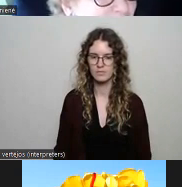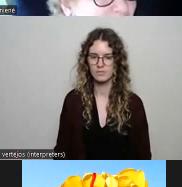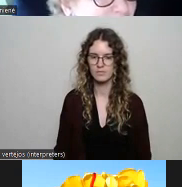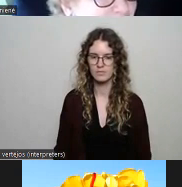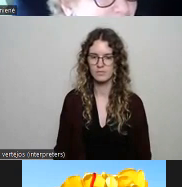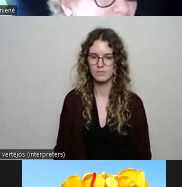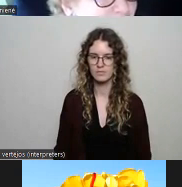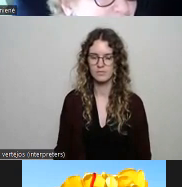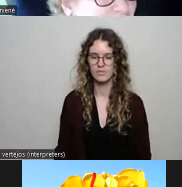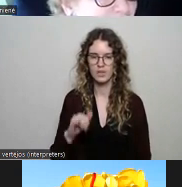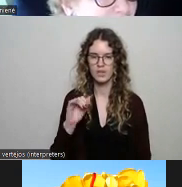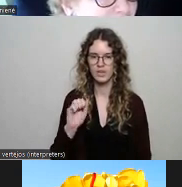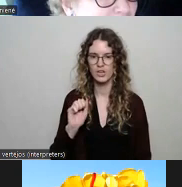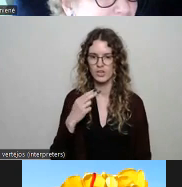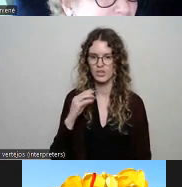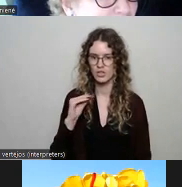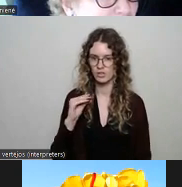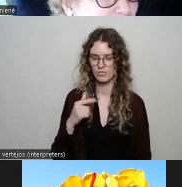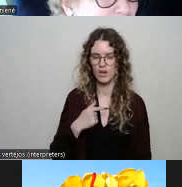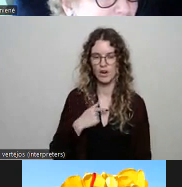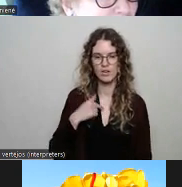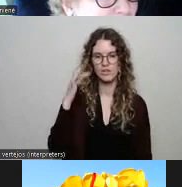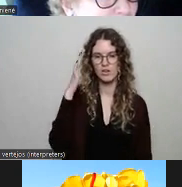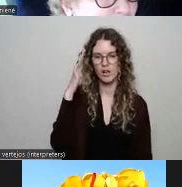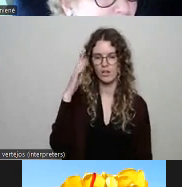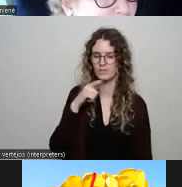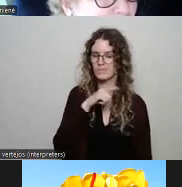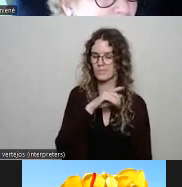Jane, I think, aš manau, kad Giedriaus